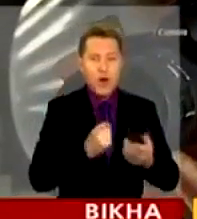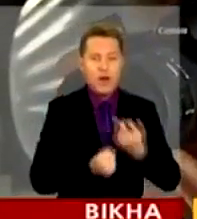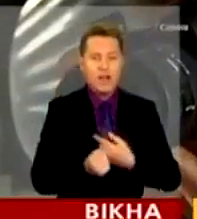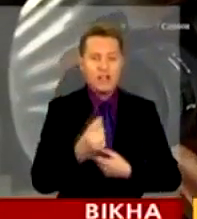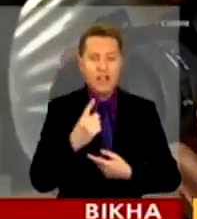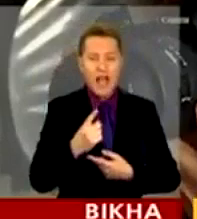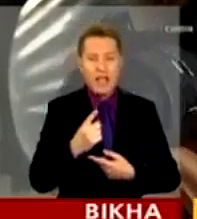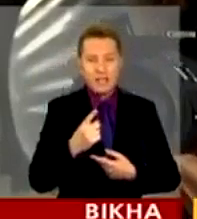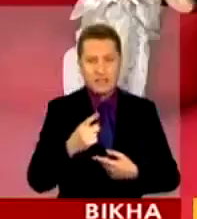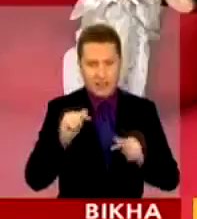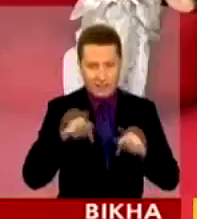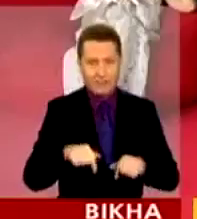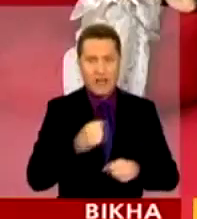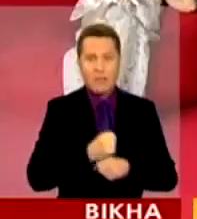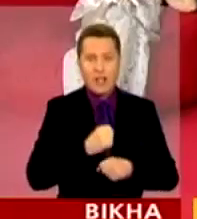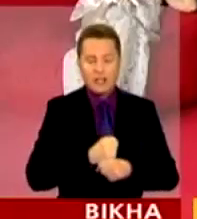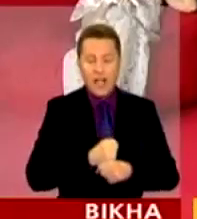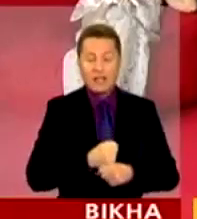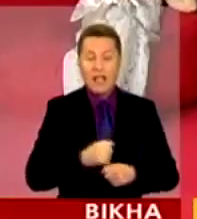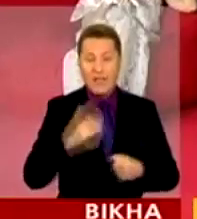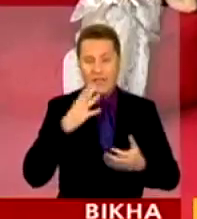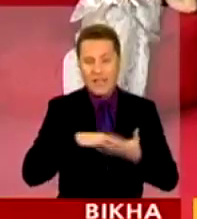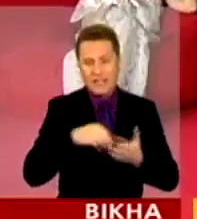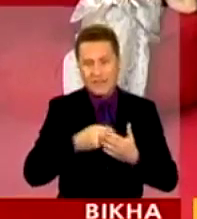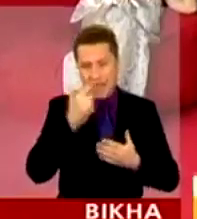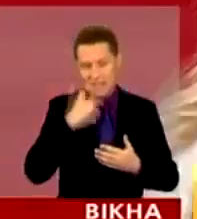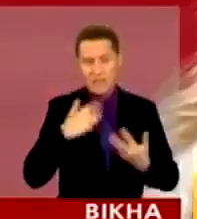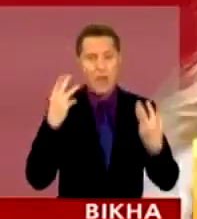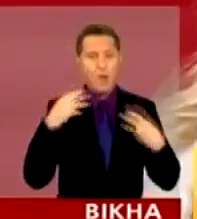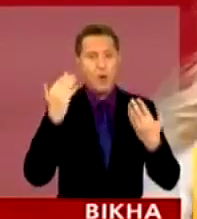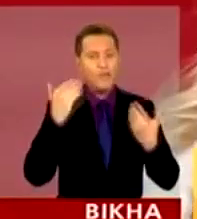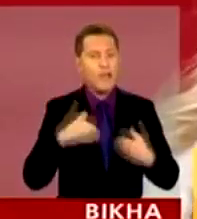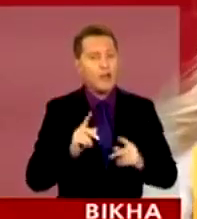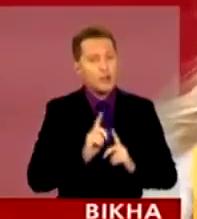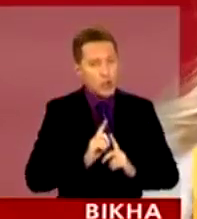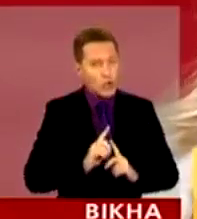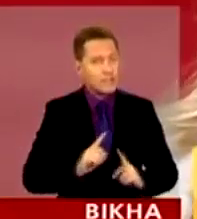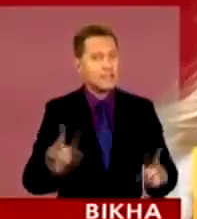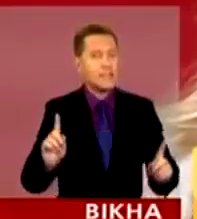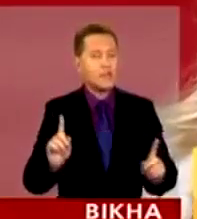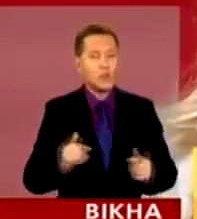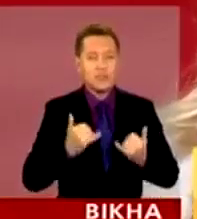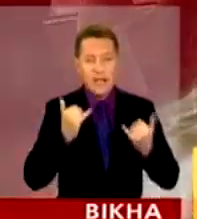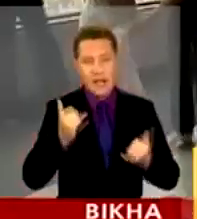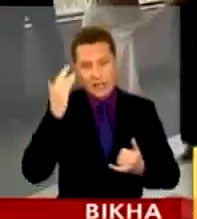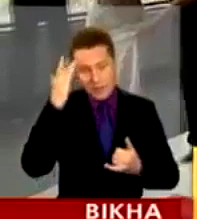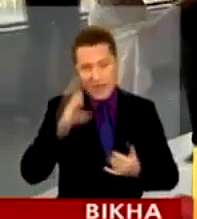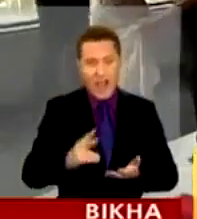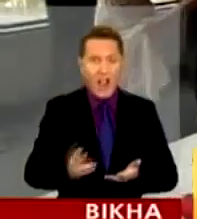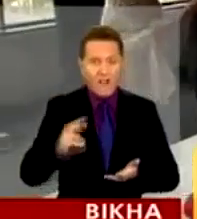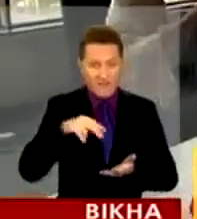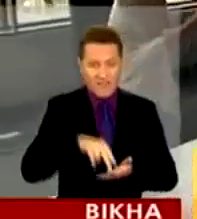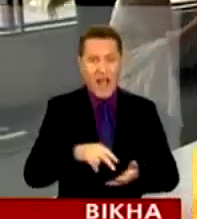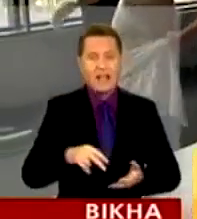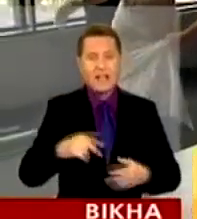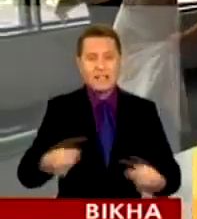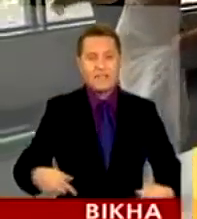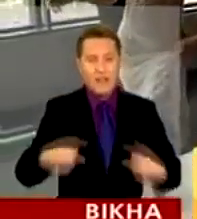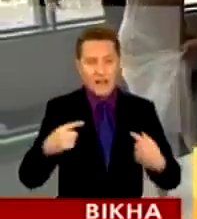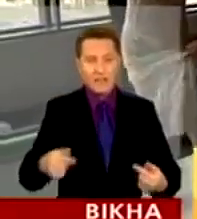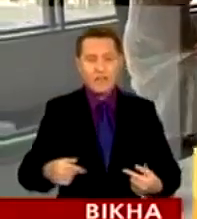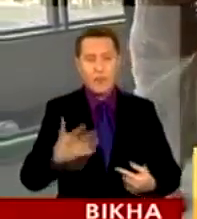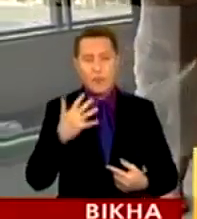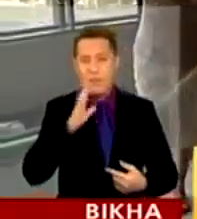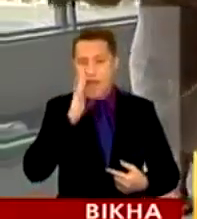рождается уже на площадке. Вона називає себе моделлю з родзинкою. Заради мрії Ангеліна встала з інвалідного візка і вже 5 років